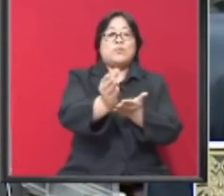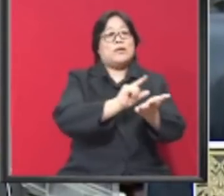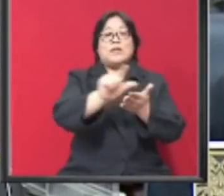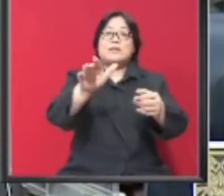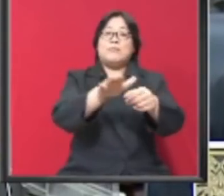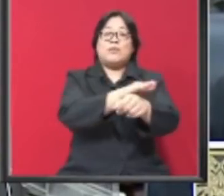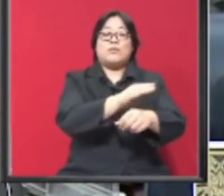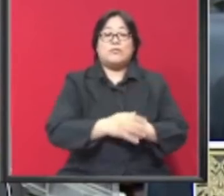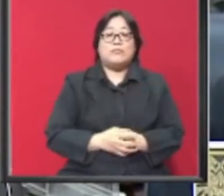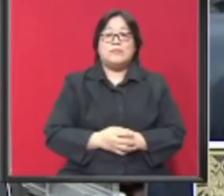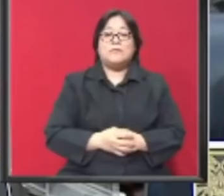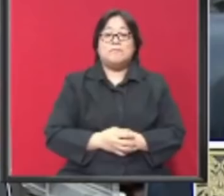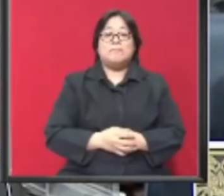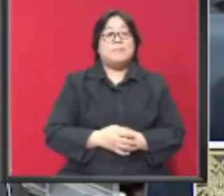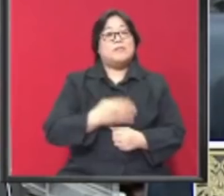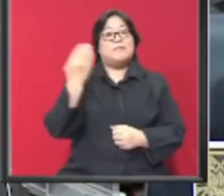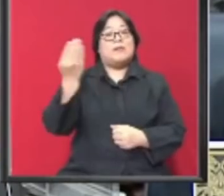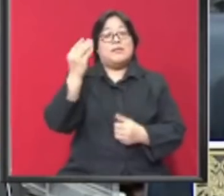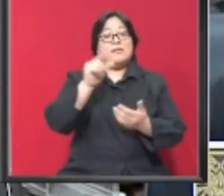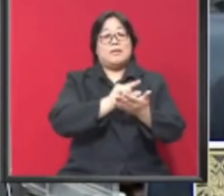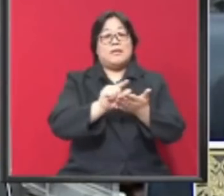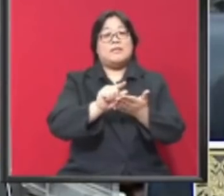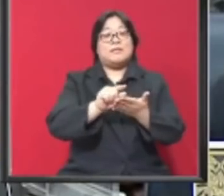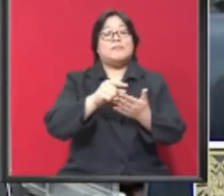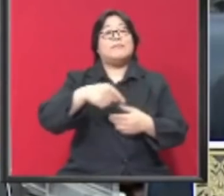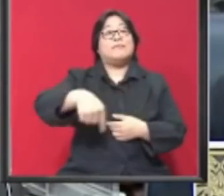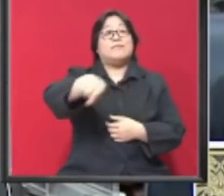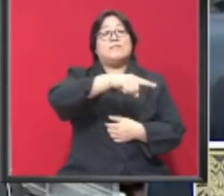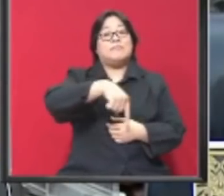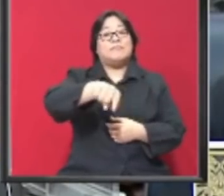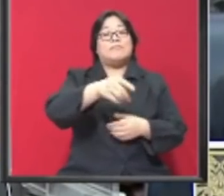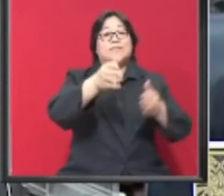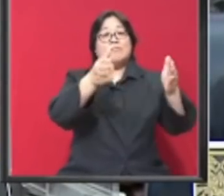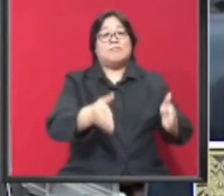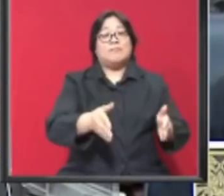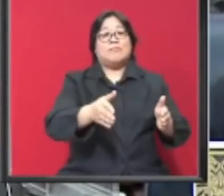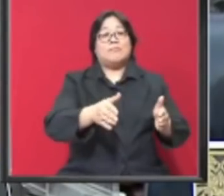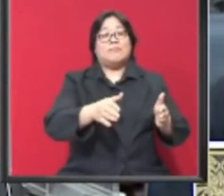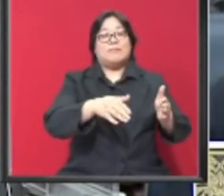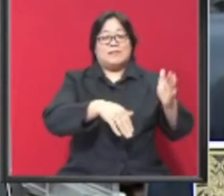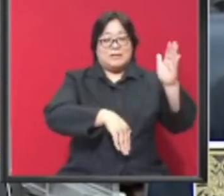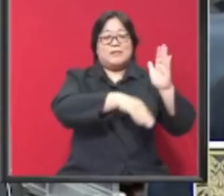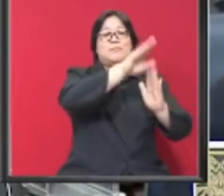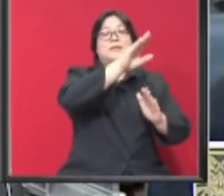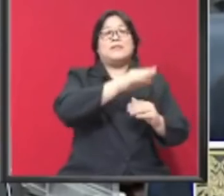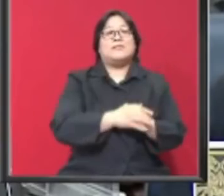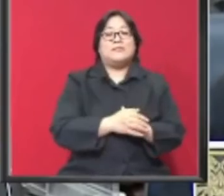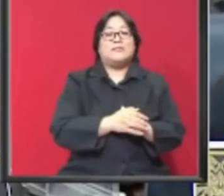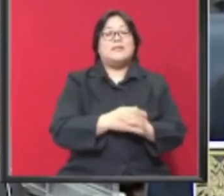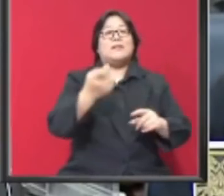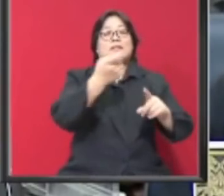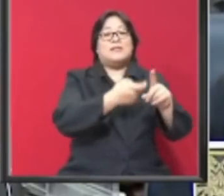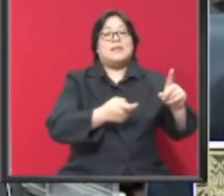penuh biasanya gaji kebanyakan daripada mereka lebih tinggi daripada